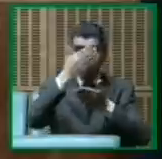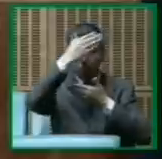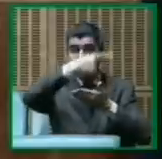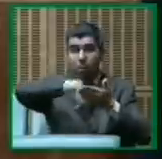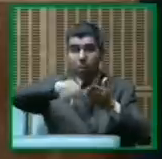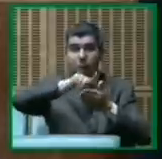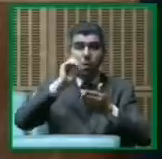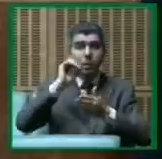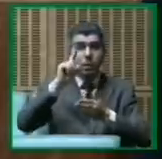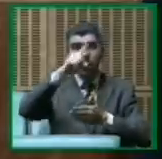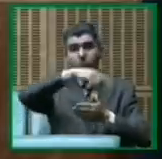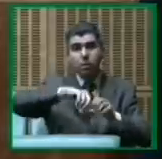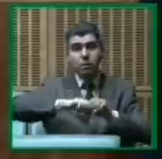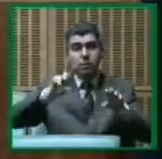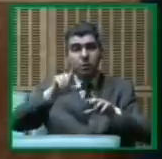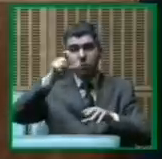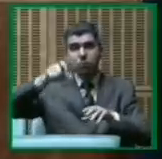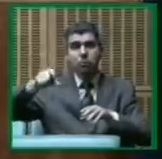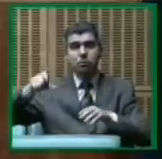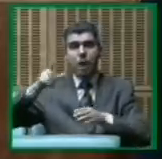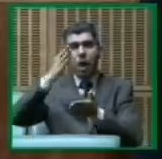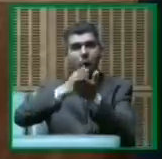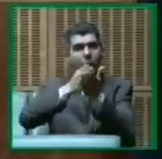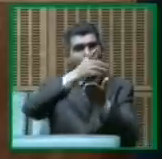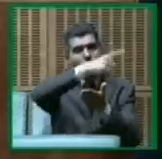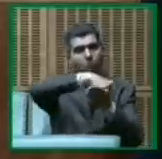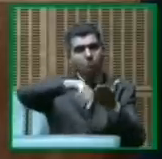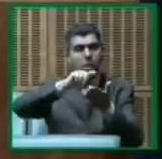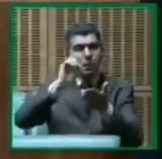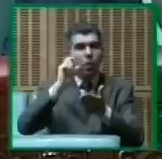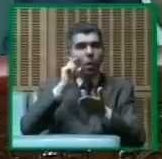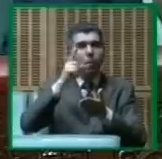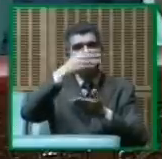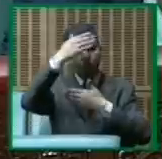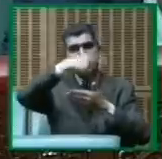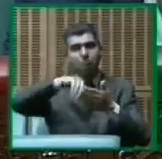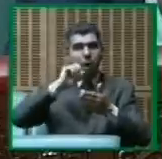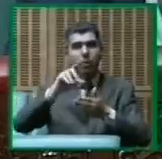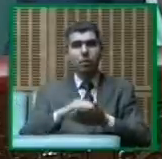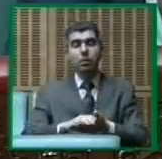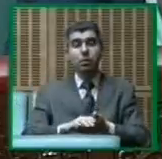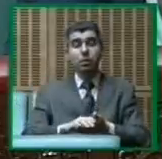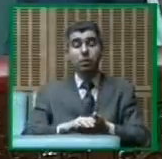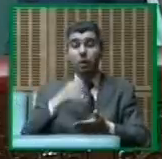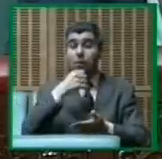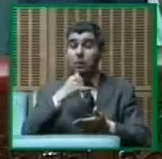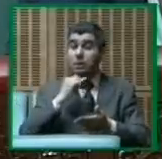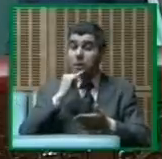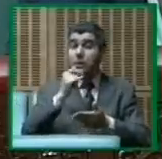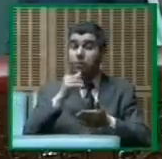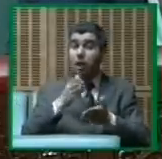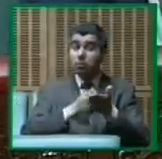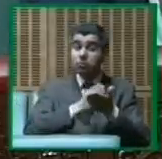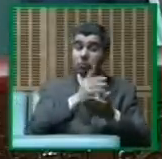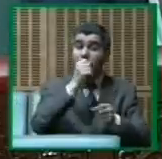يمكن أن يعقل بأن أنطلق مواطن مغربي أو مواطنة مغربية دون الوصول أو التوفر على هذه المادة الحيوية. إذا فيما يخص هذا التعميم